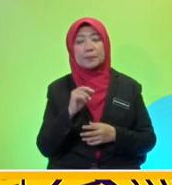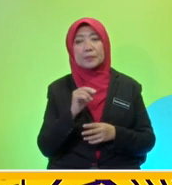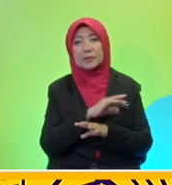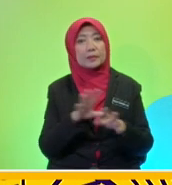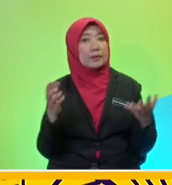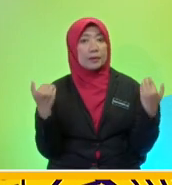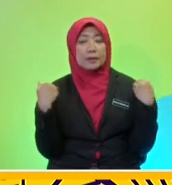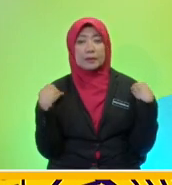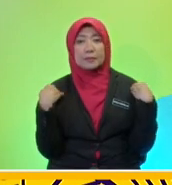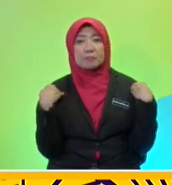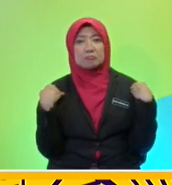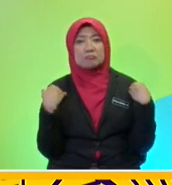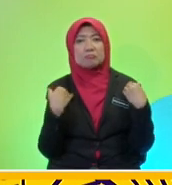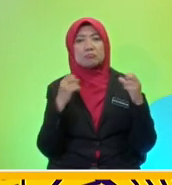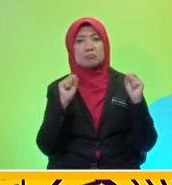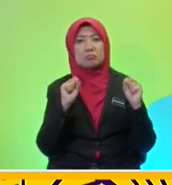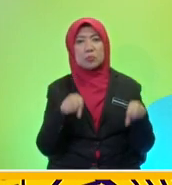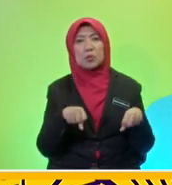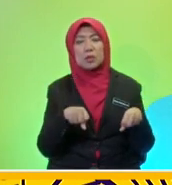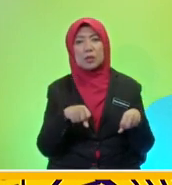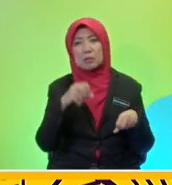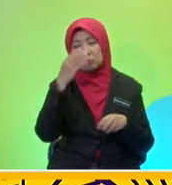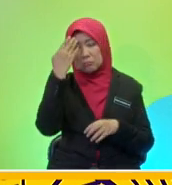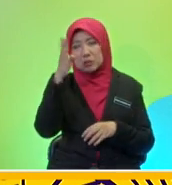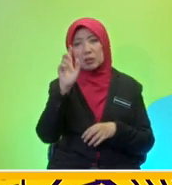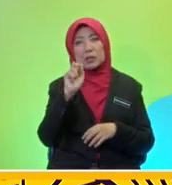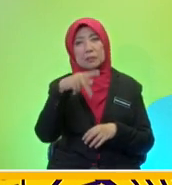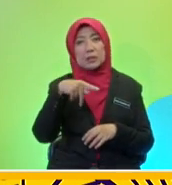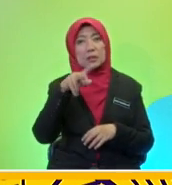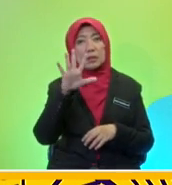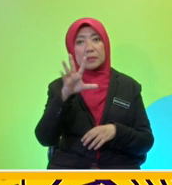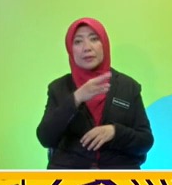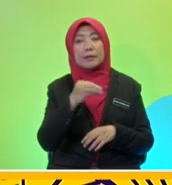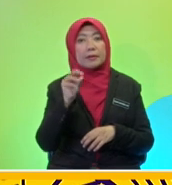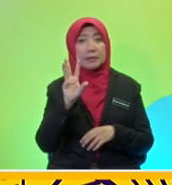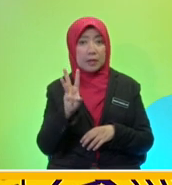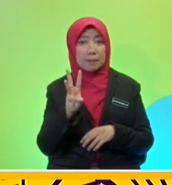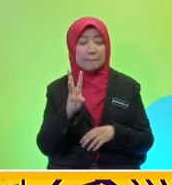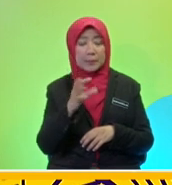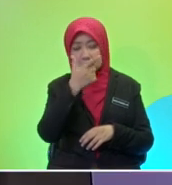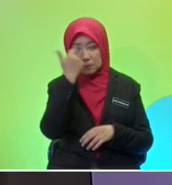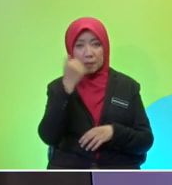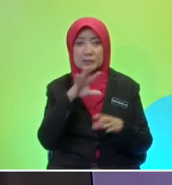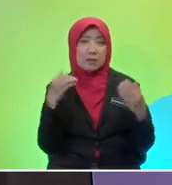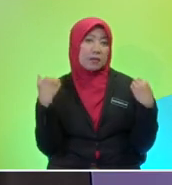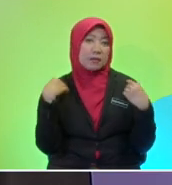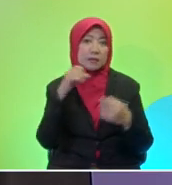Bu tidak boleh beri TV 5 dan 6 Tidak ada soalnya